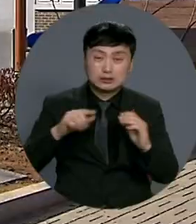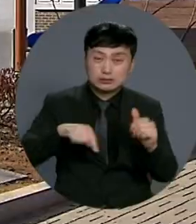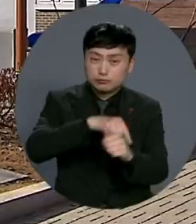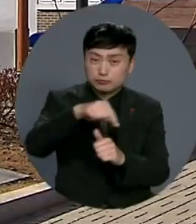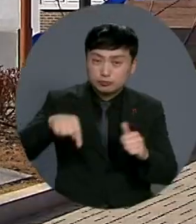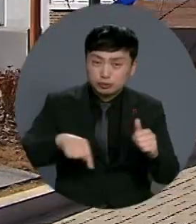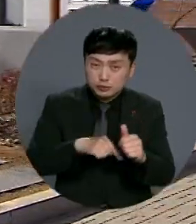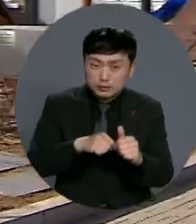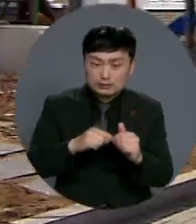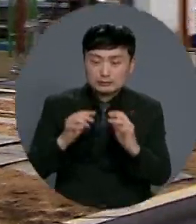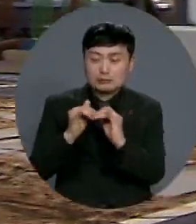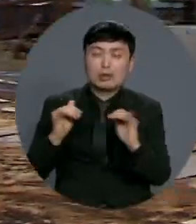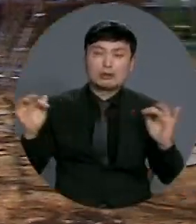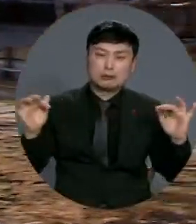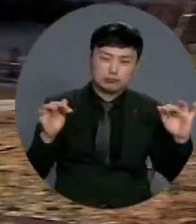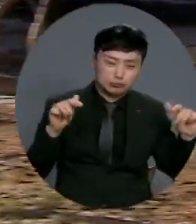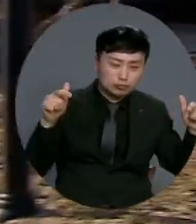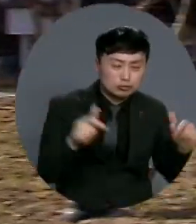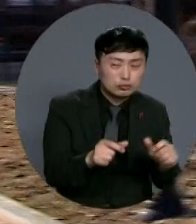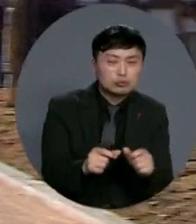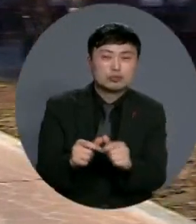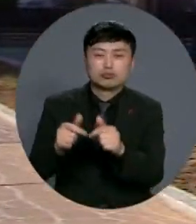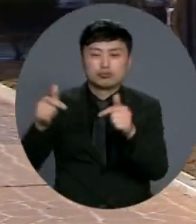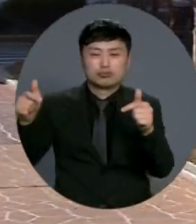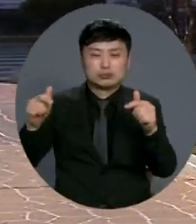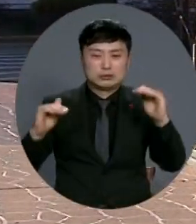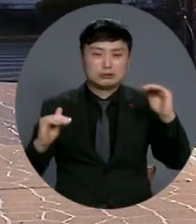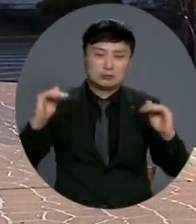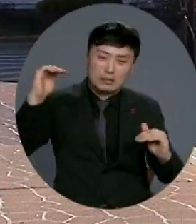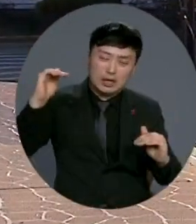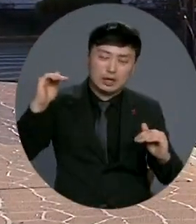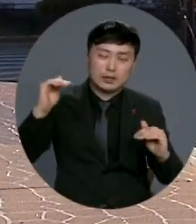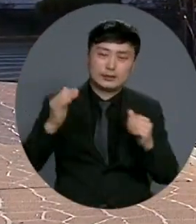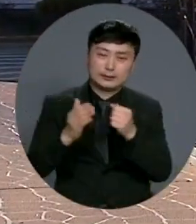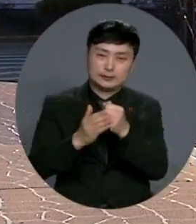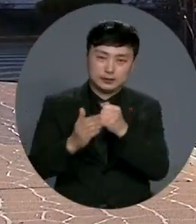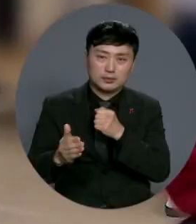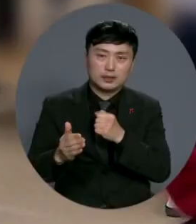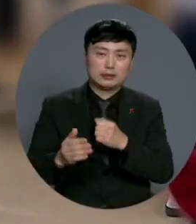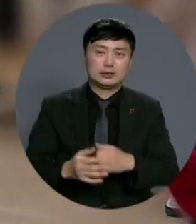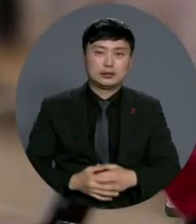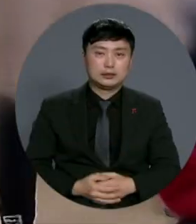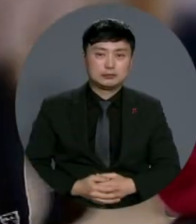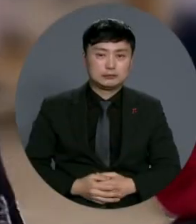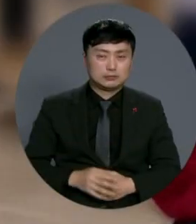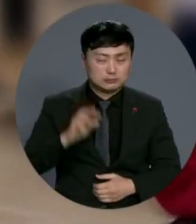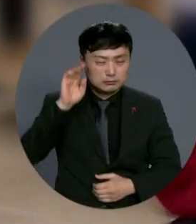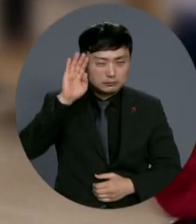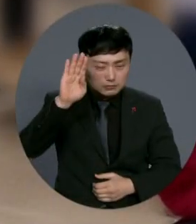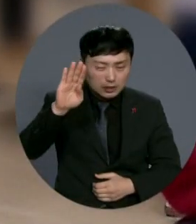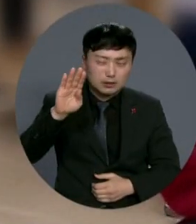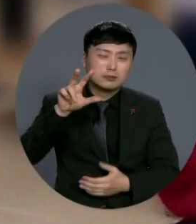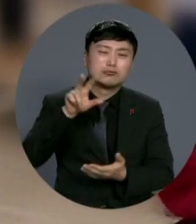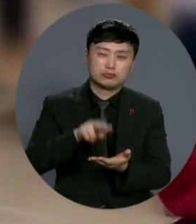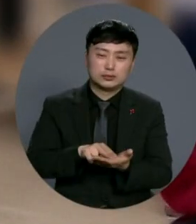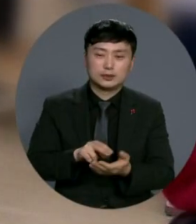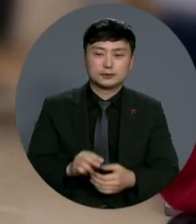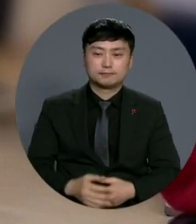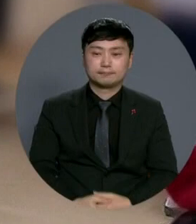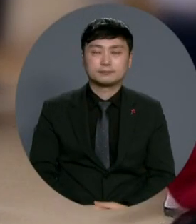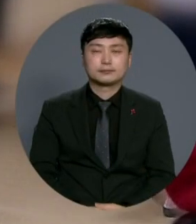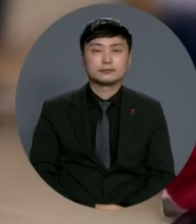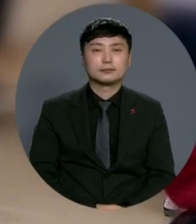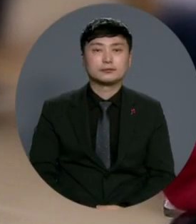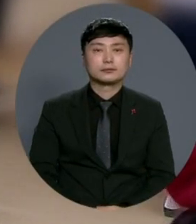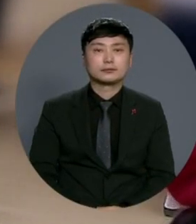중심으로 사람이 모이고 빠지는 빈익빈 부익부 공간의 양극화 현상은 날로 심각해질 것으로 보입니다 MBC